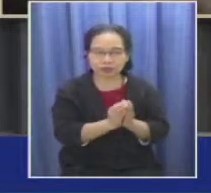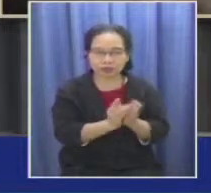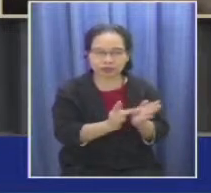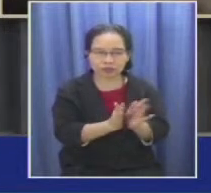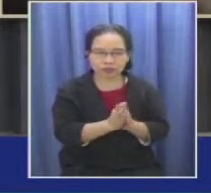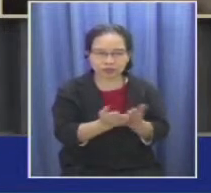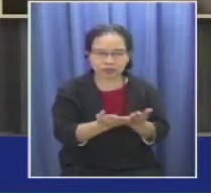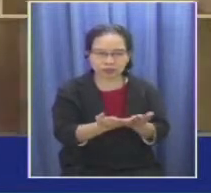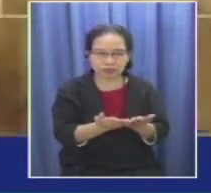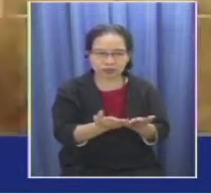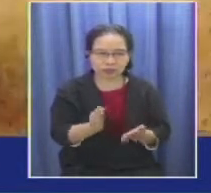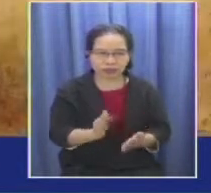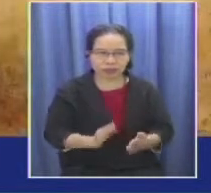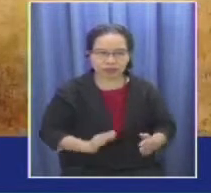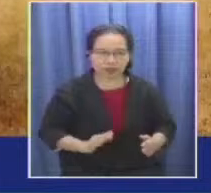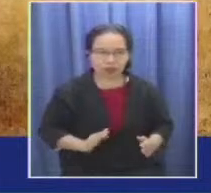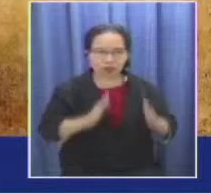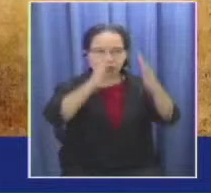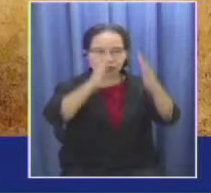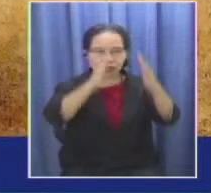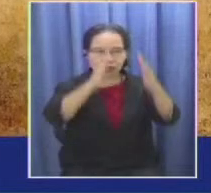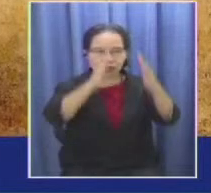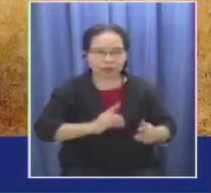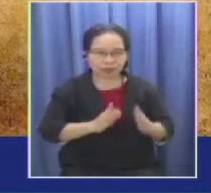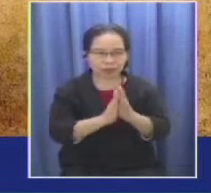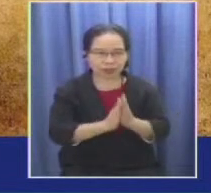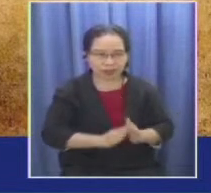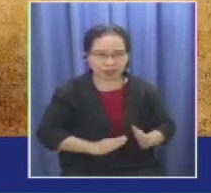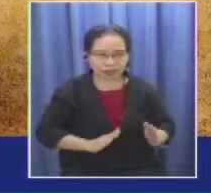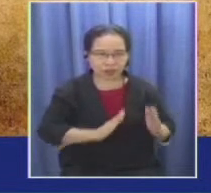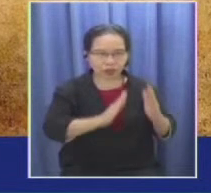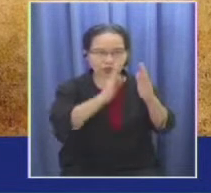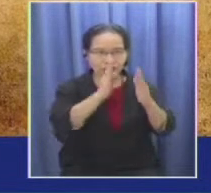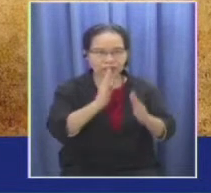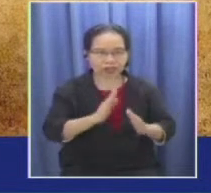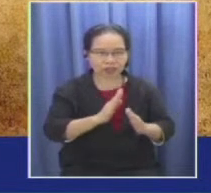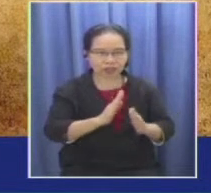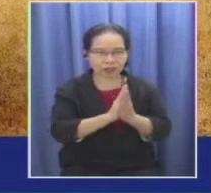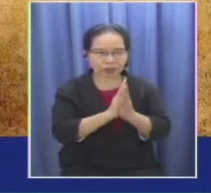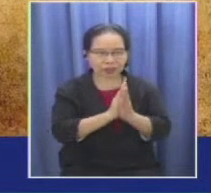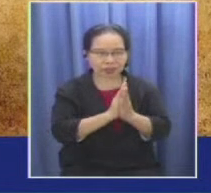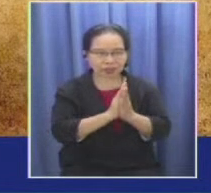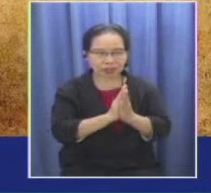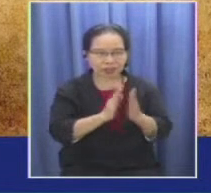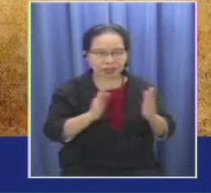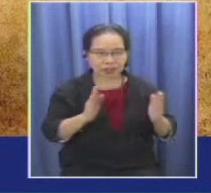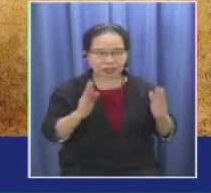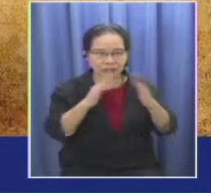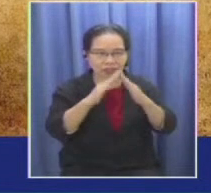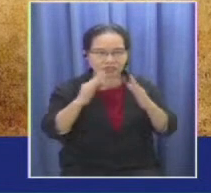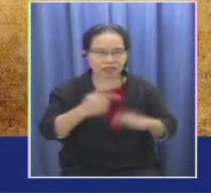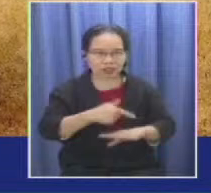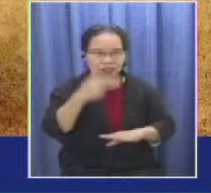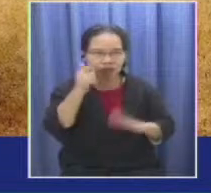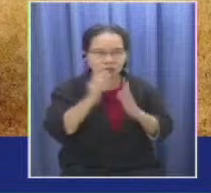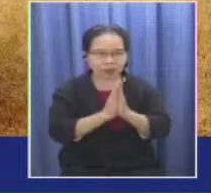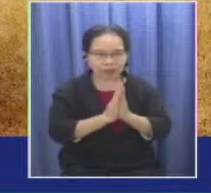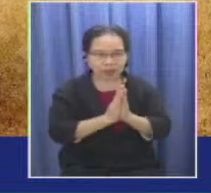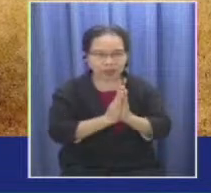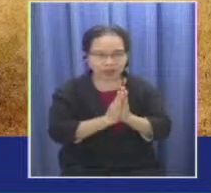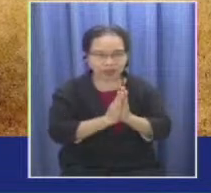wo toto nansesam saa no eye adehunu na wo ye bisade wo kan nyankopon nim. Empire ye church in Roman